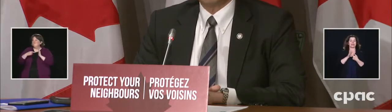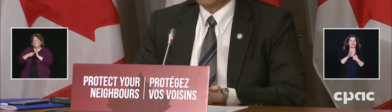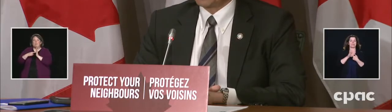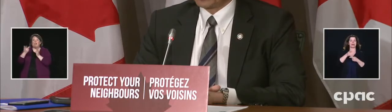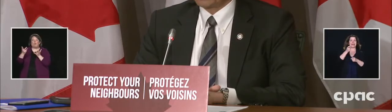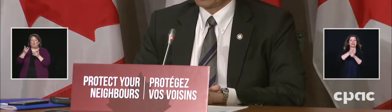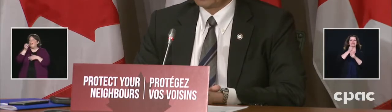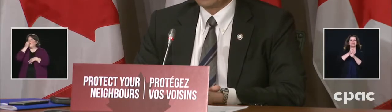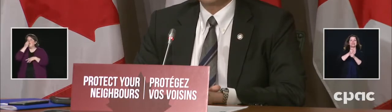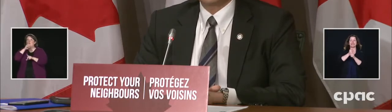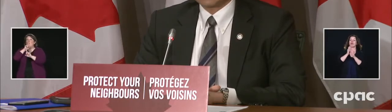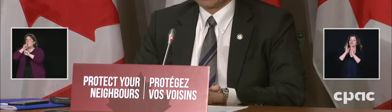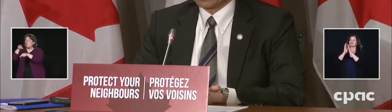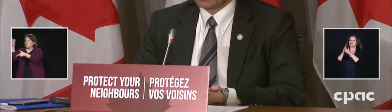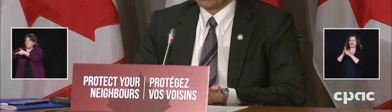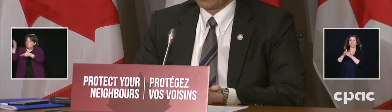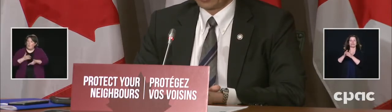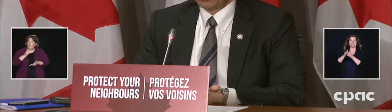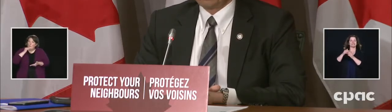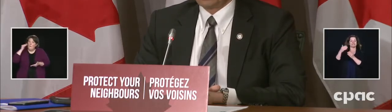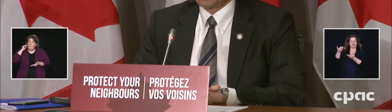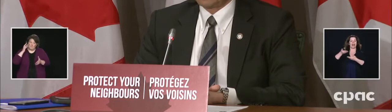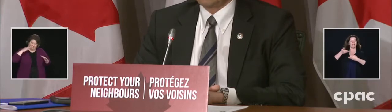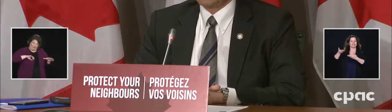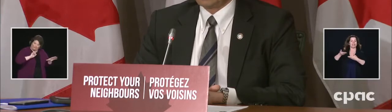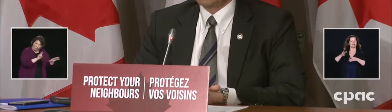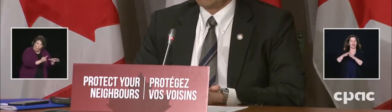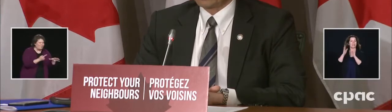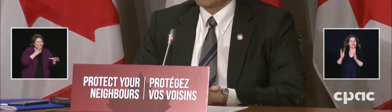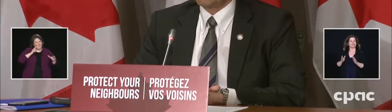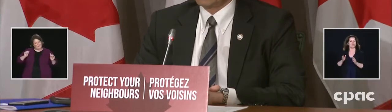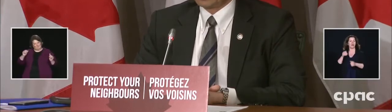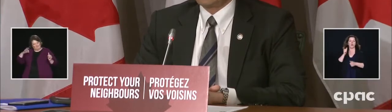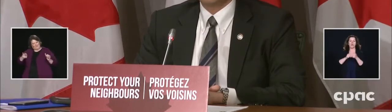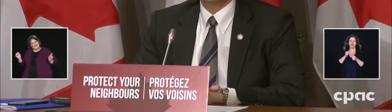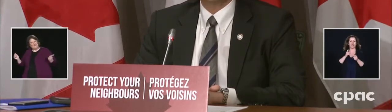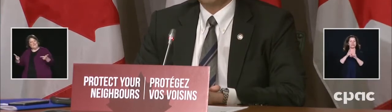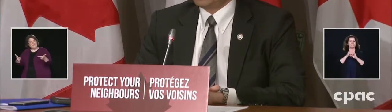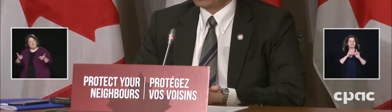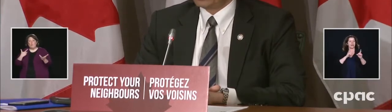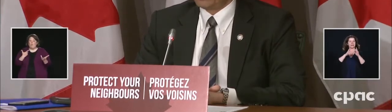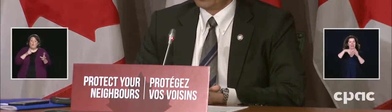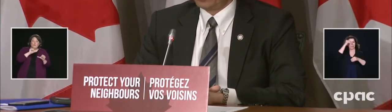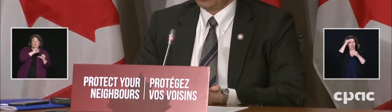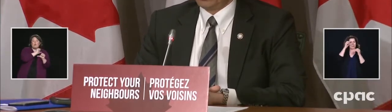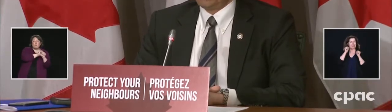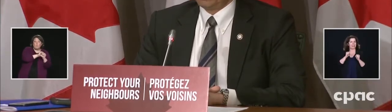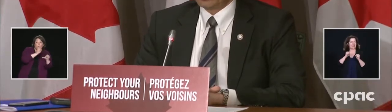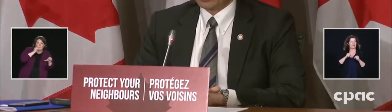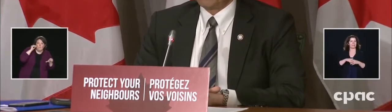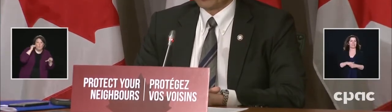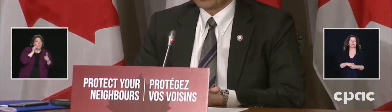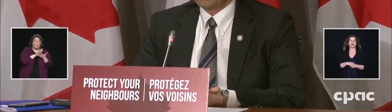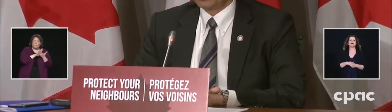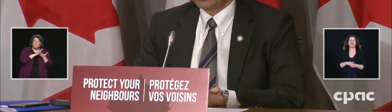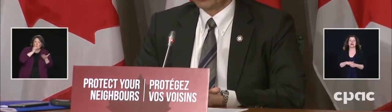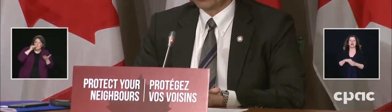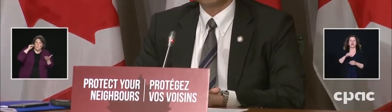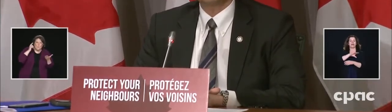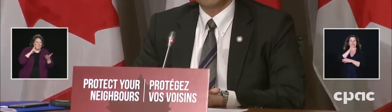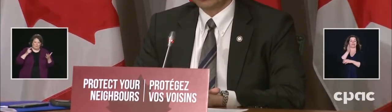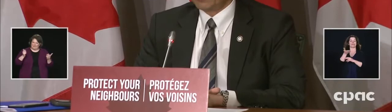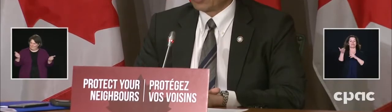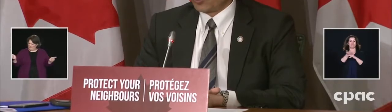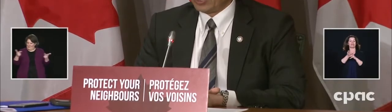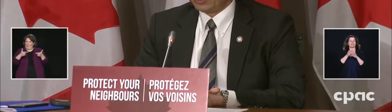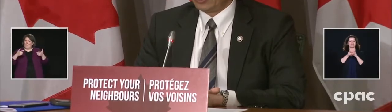travailler ou d'apprendre à distance. Dans le cadre de l'intervention du Canada à la COVID-19, nous nous efforçons de tenir